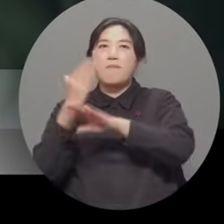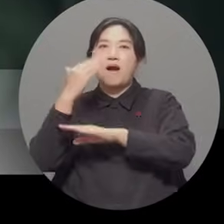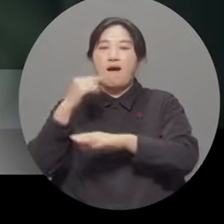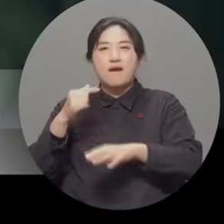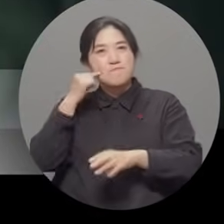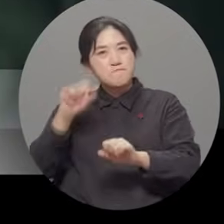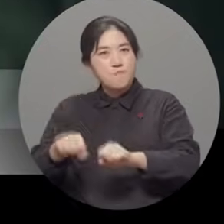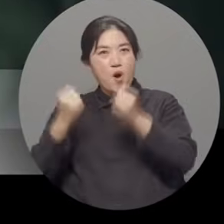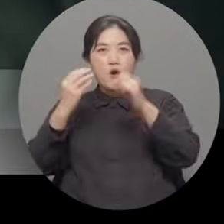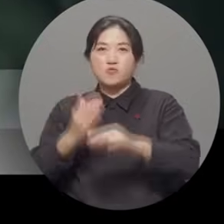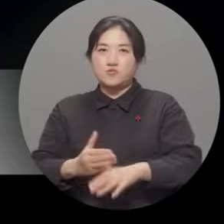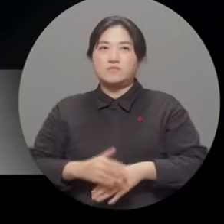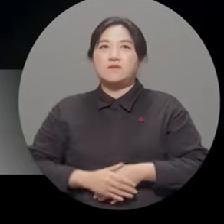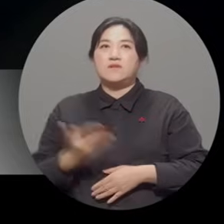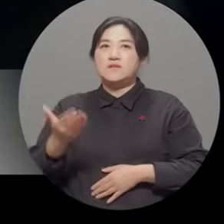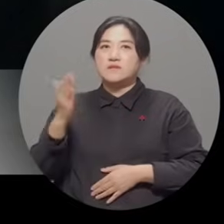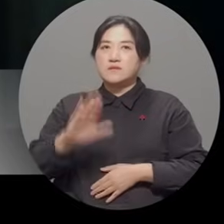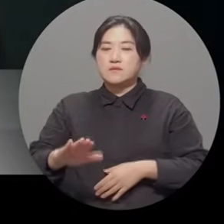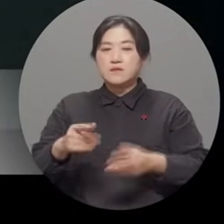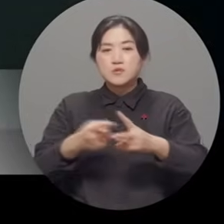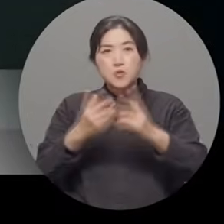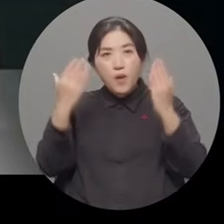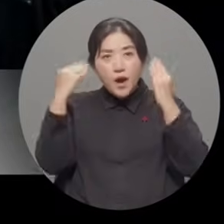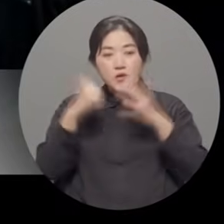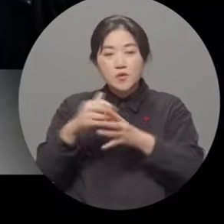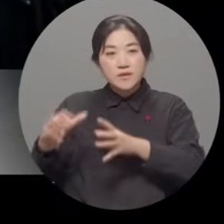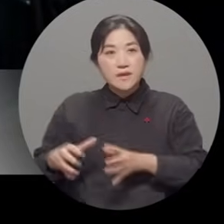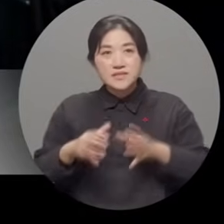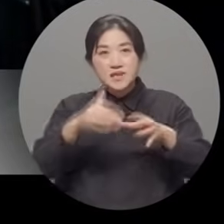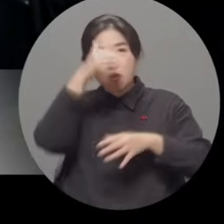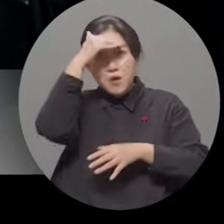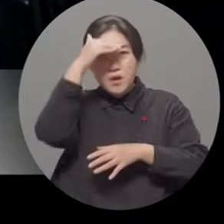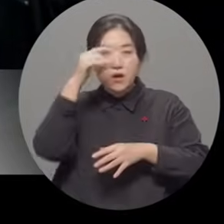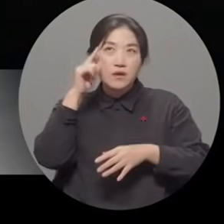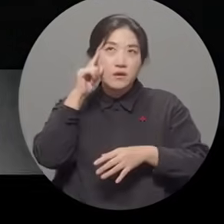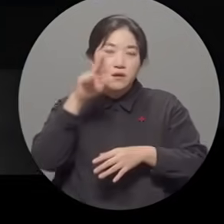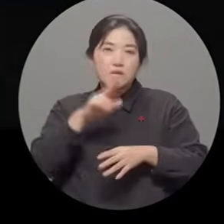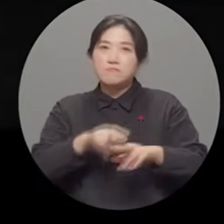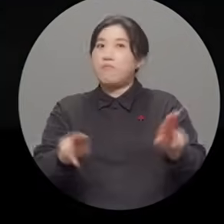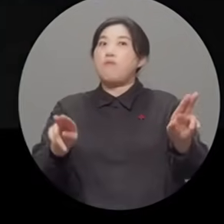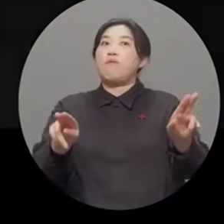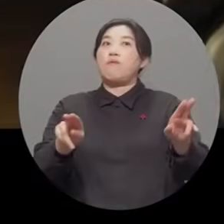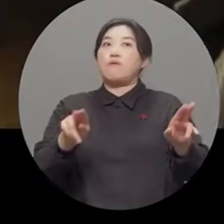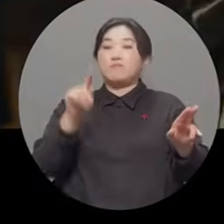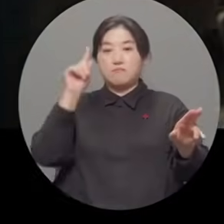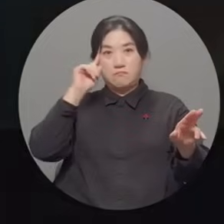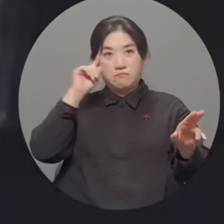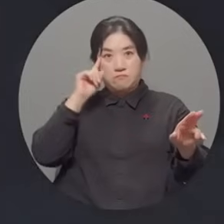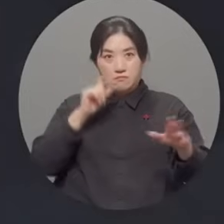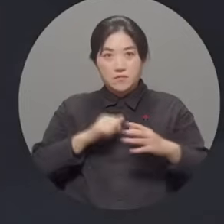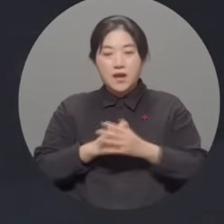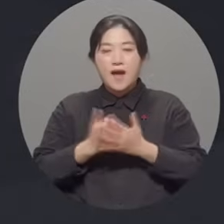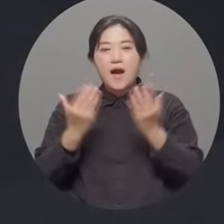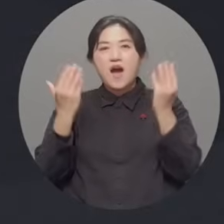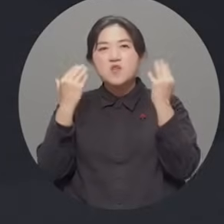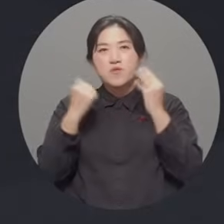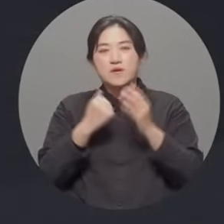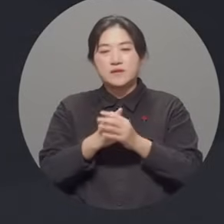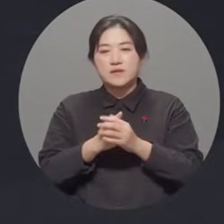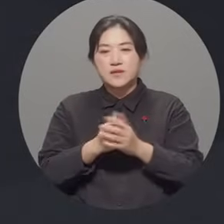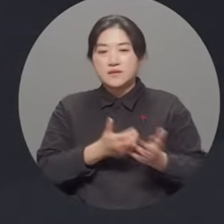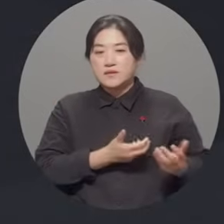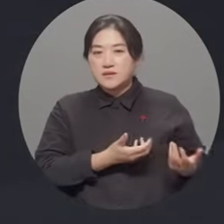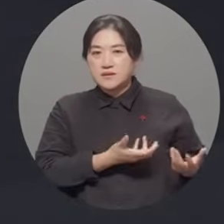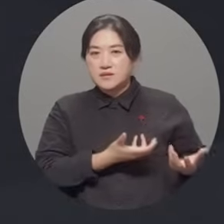중입니다. 그런데 이 초등학교의 단체 관람은 이틀 만에 돌연 취소됐습니다. 학교 측은 이동시